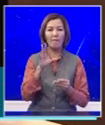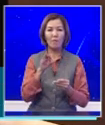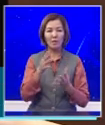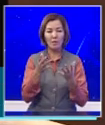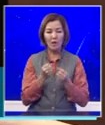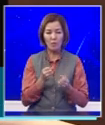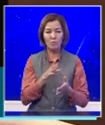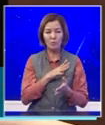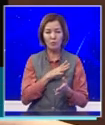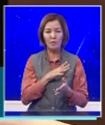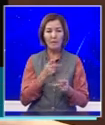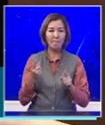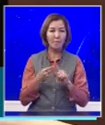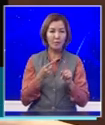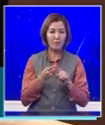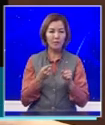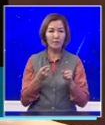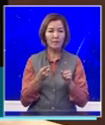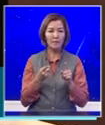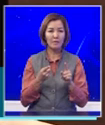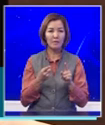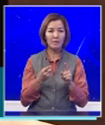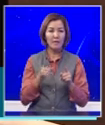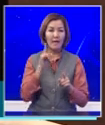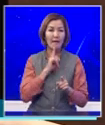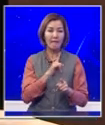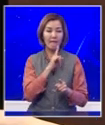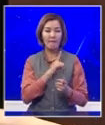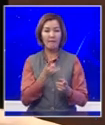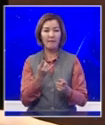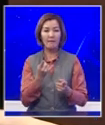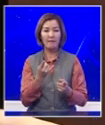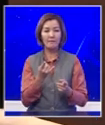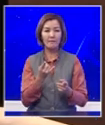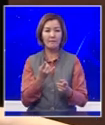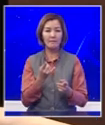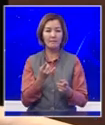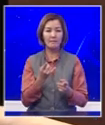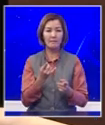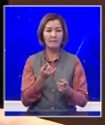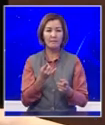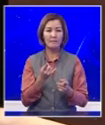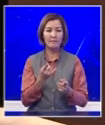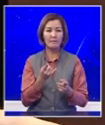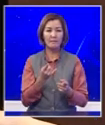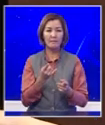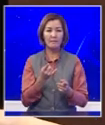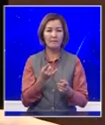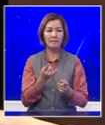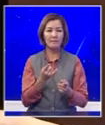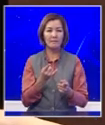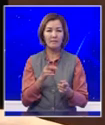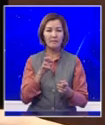үшін біріншіден пациенткамыз, біздің әйелдеріміз бедеулікпен,